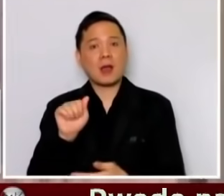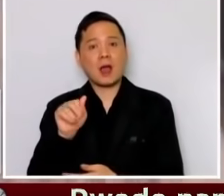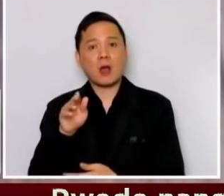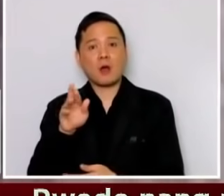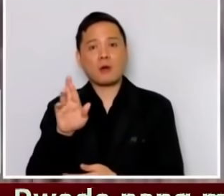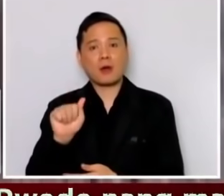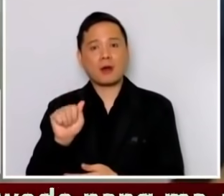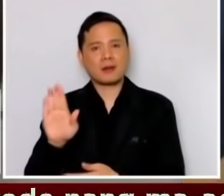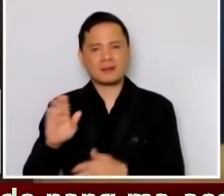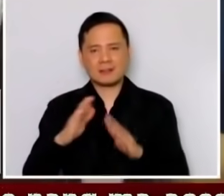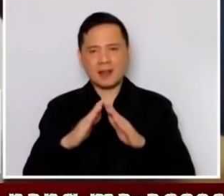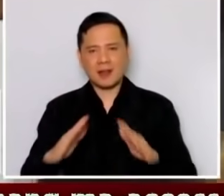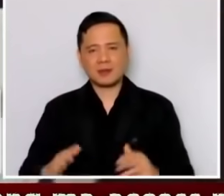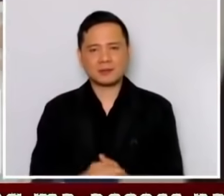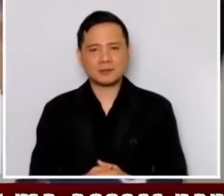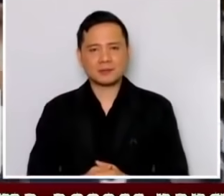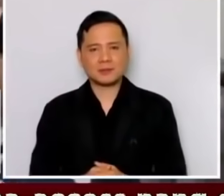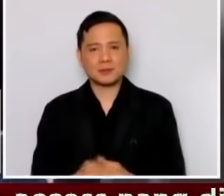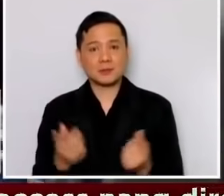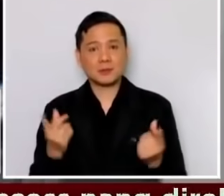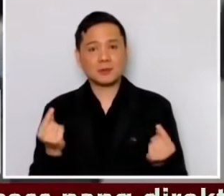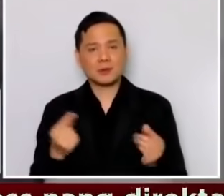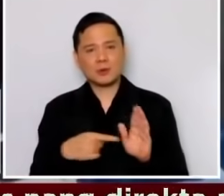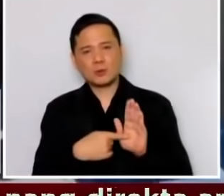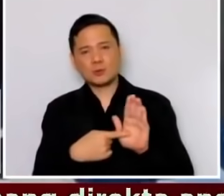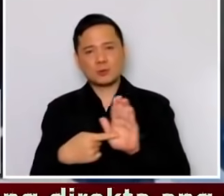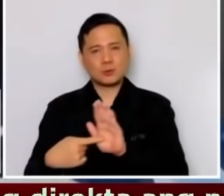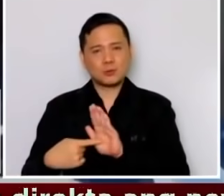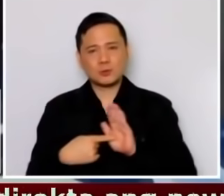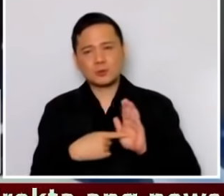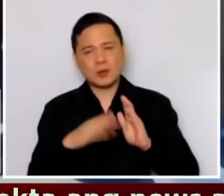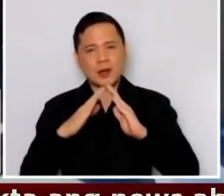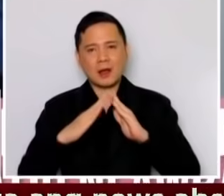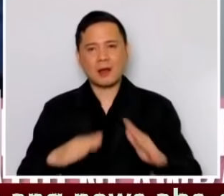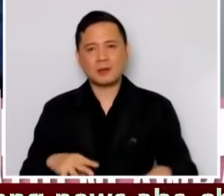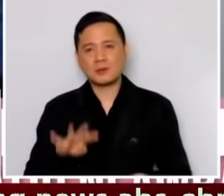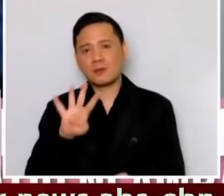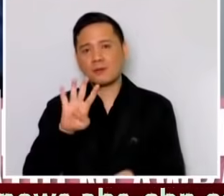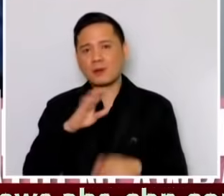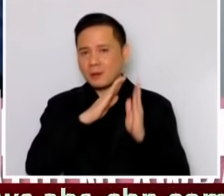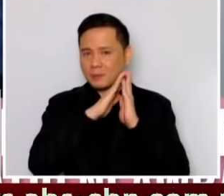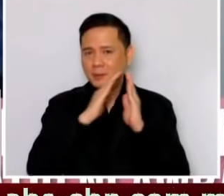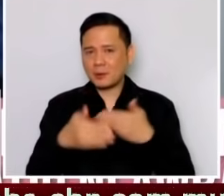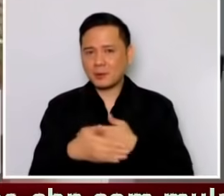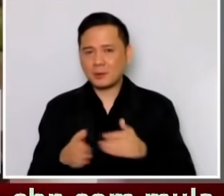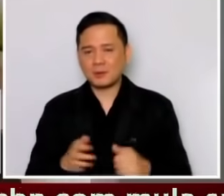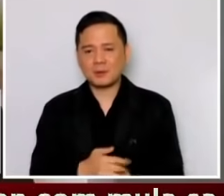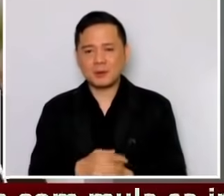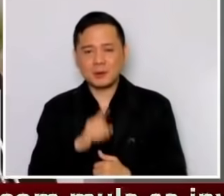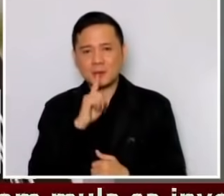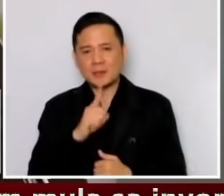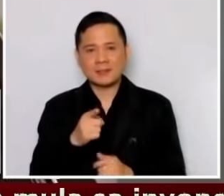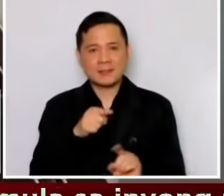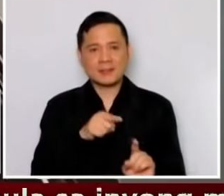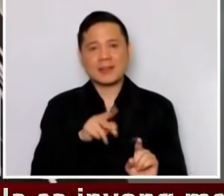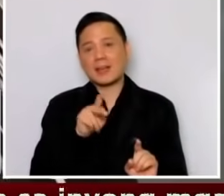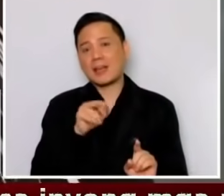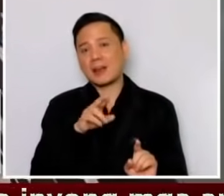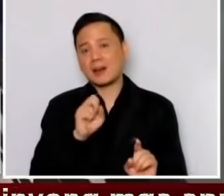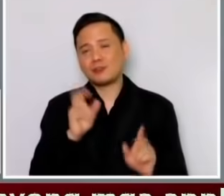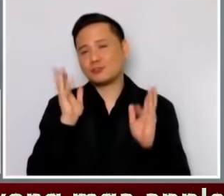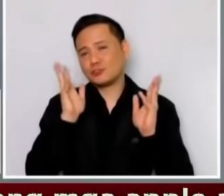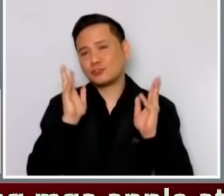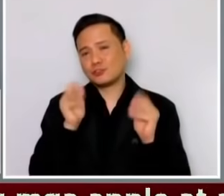Hey! Pinasilip ni Aura ang 4-bedroom house at masayang nakakwentuhan ni Karen ang kanyang mga kapamilya. Proud si Aura sa